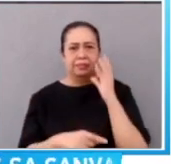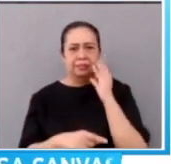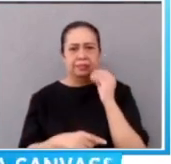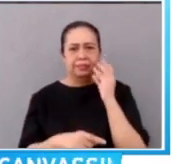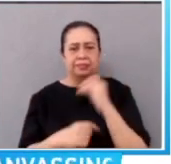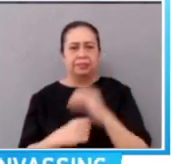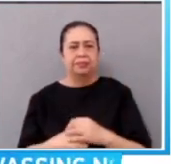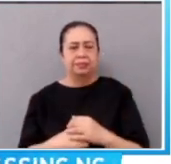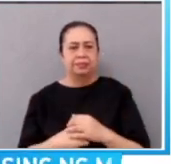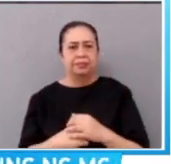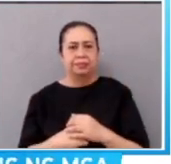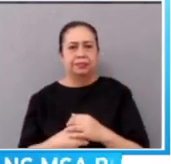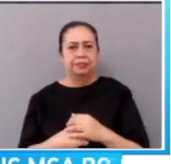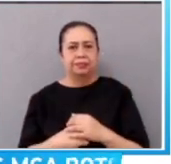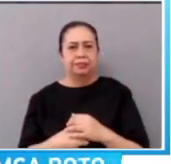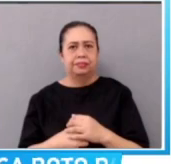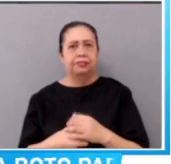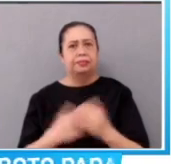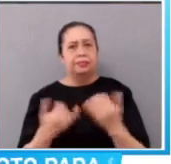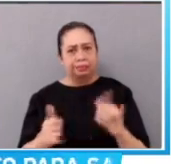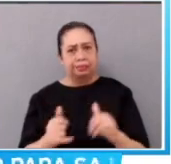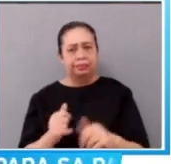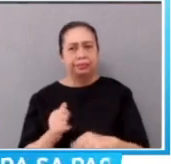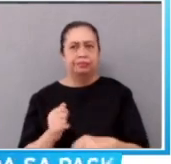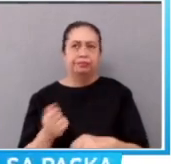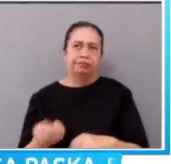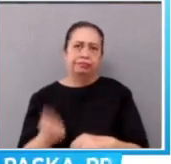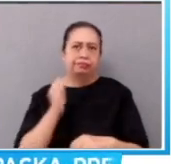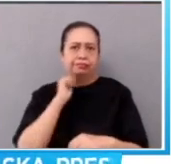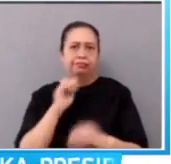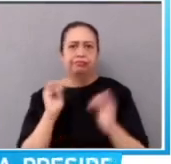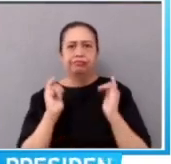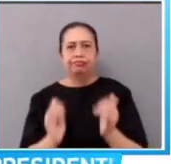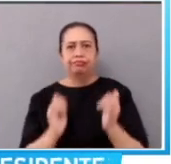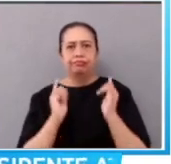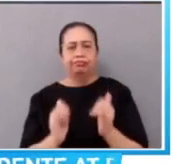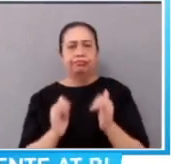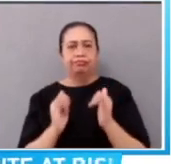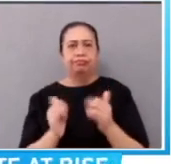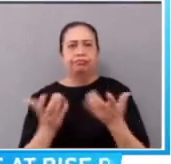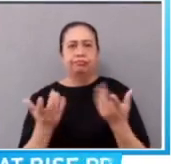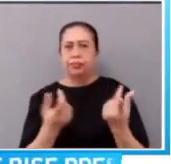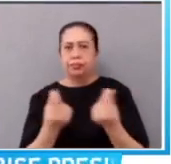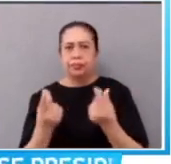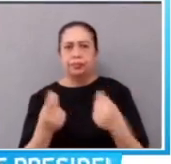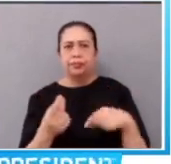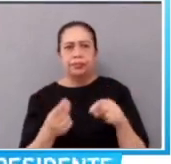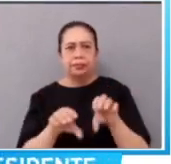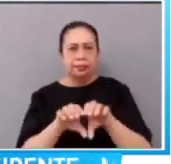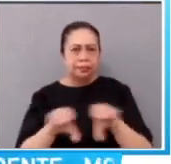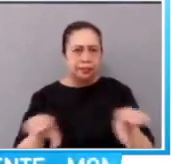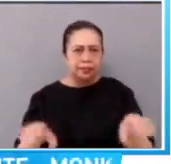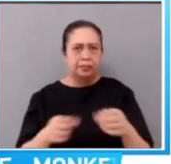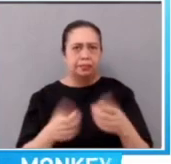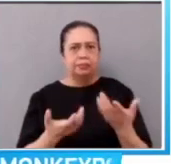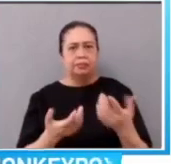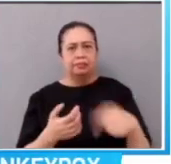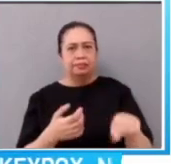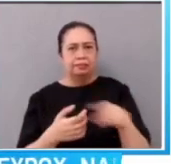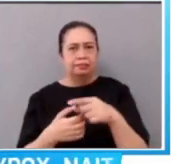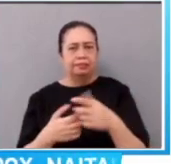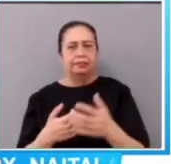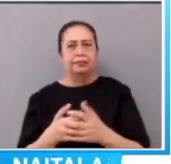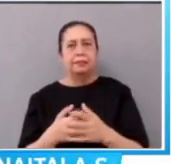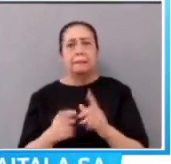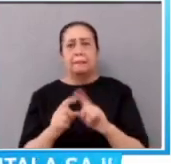Ay araw-araw din po the same yung estado ng ating mga kanal sa esteros. Pero may programa